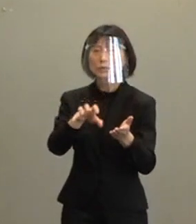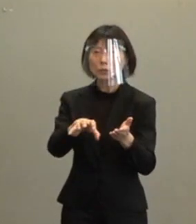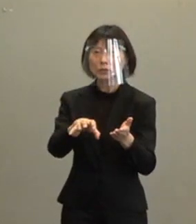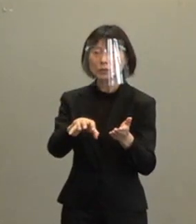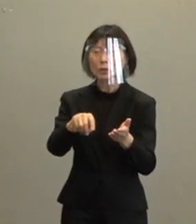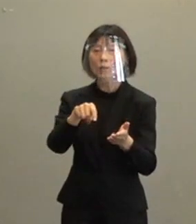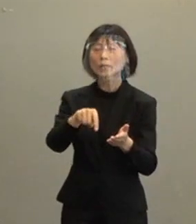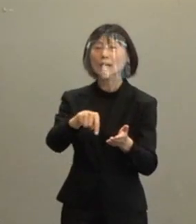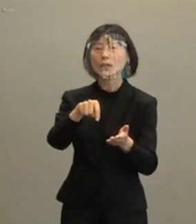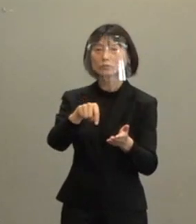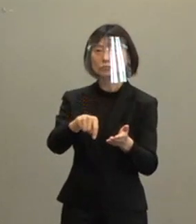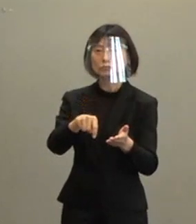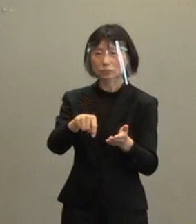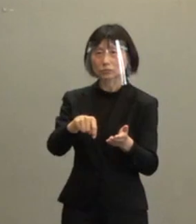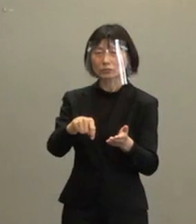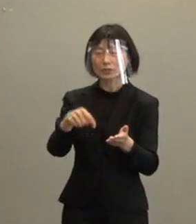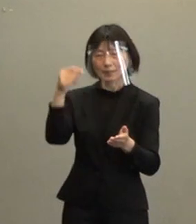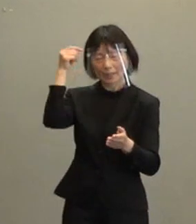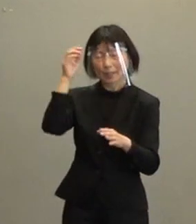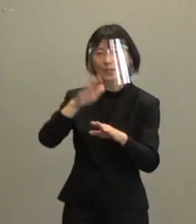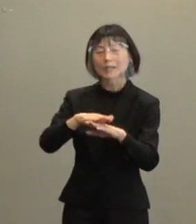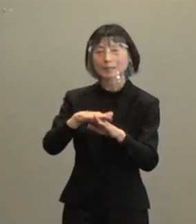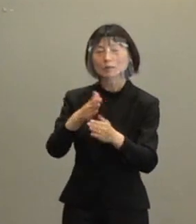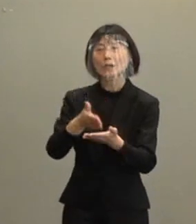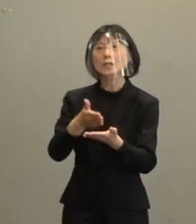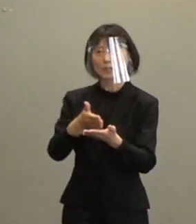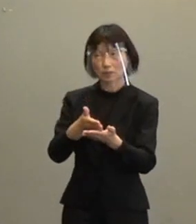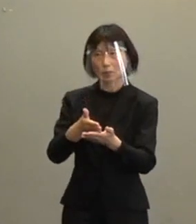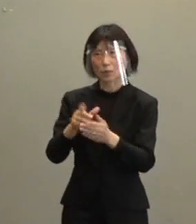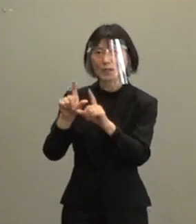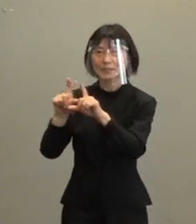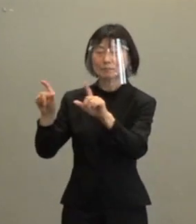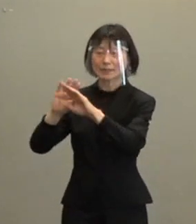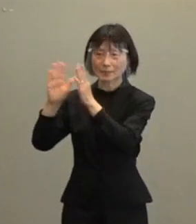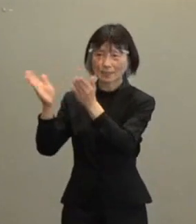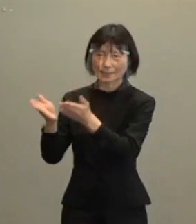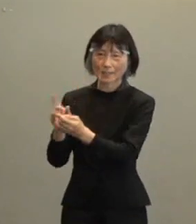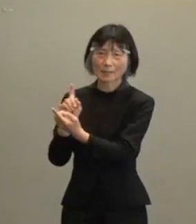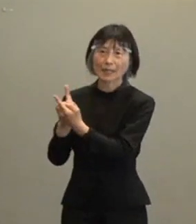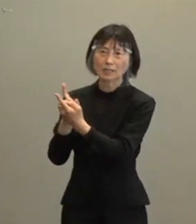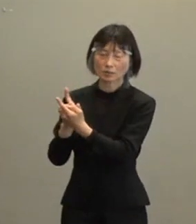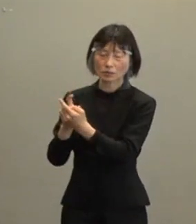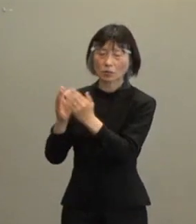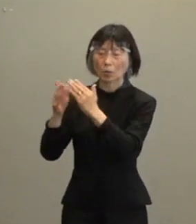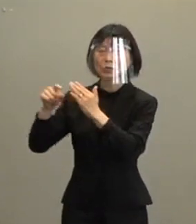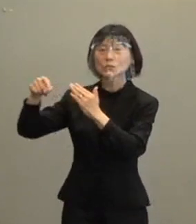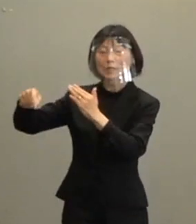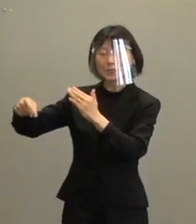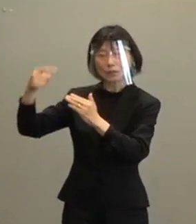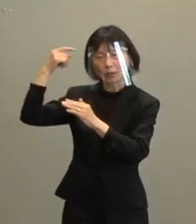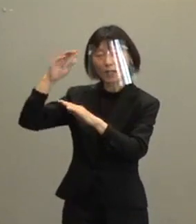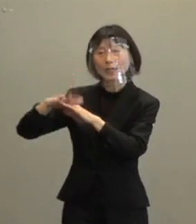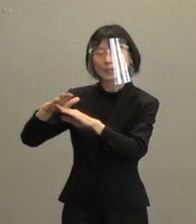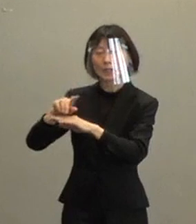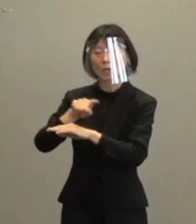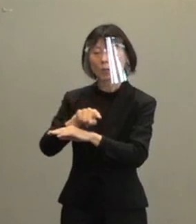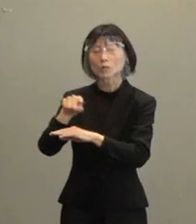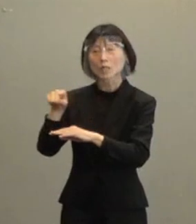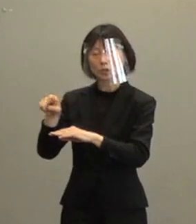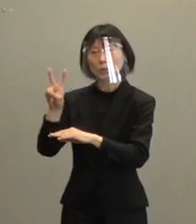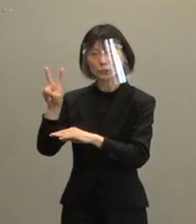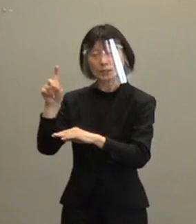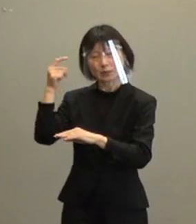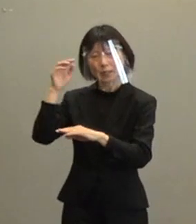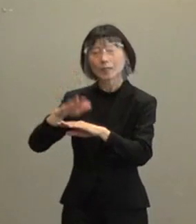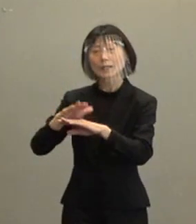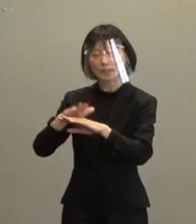保育所における、考え方の話と、それから一般全体に対するその屋外に関する考え方と、その2つの考え方